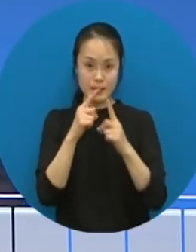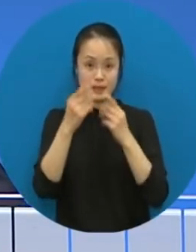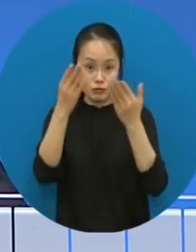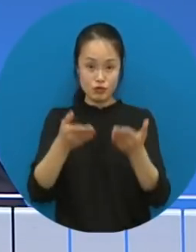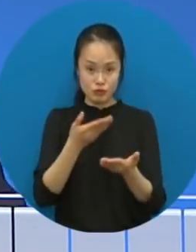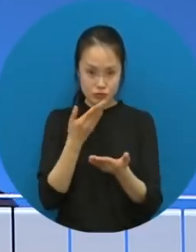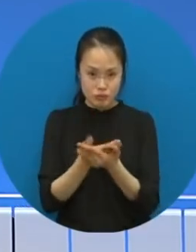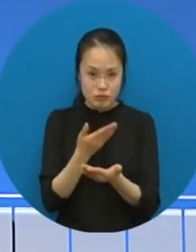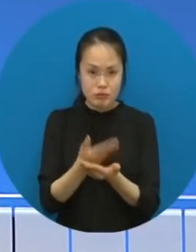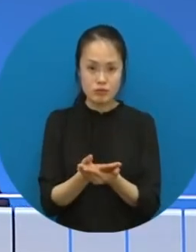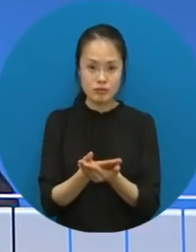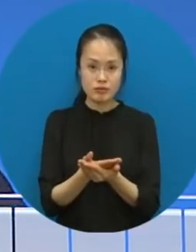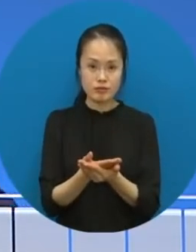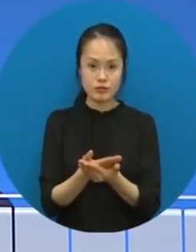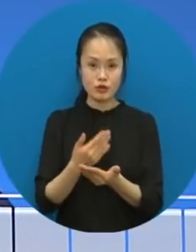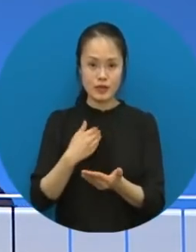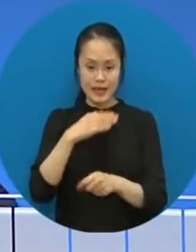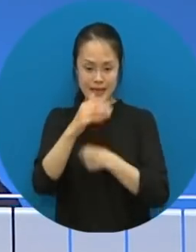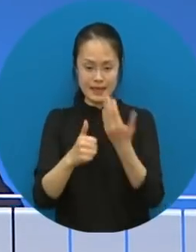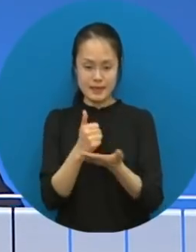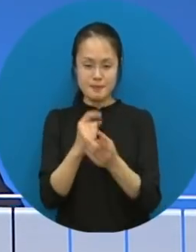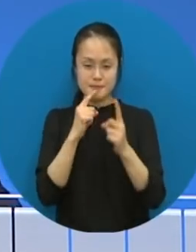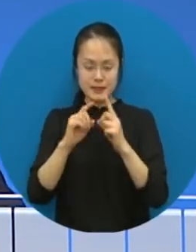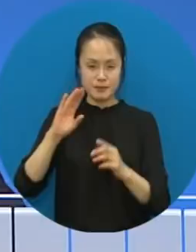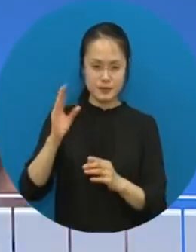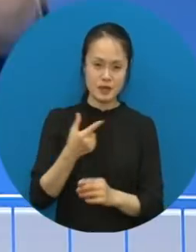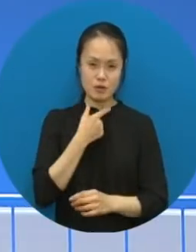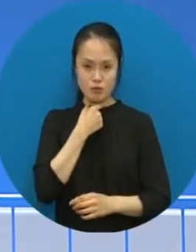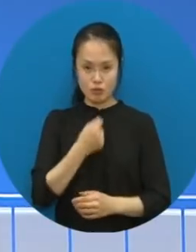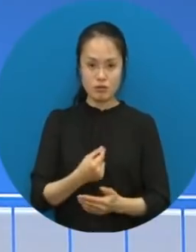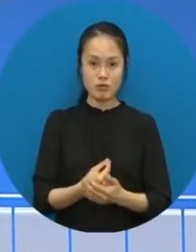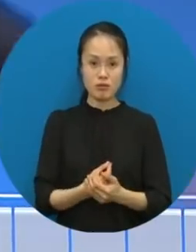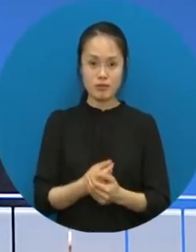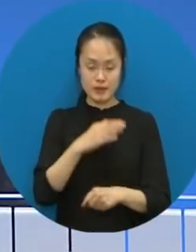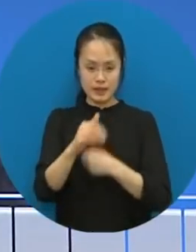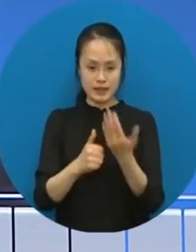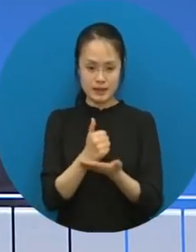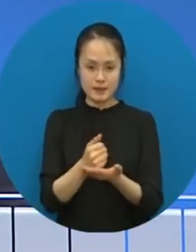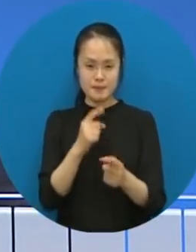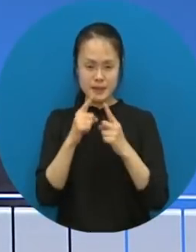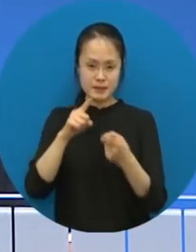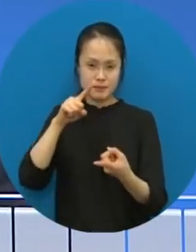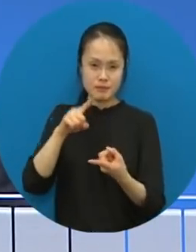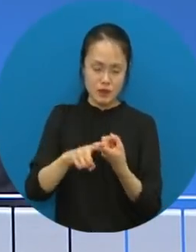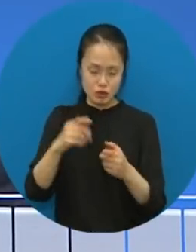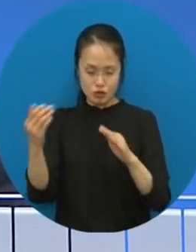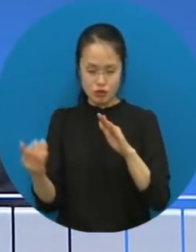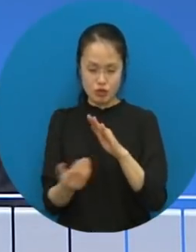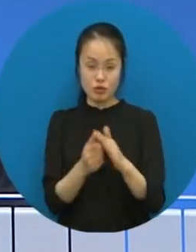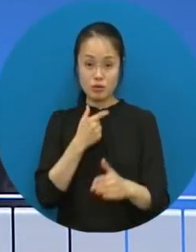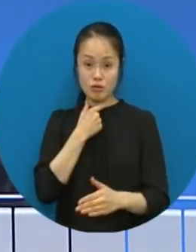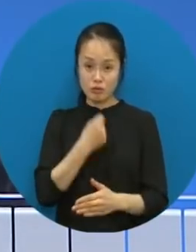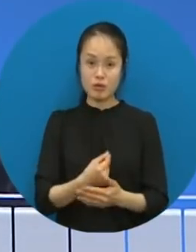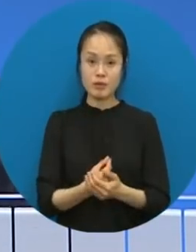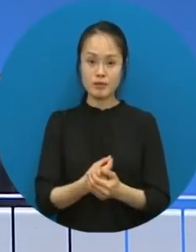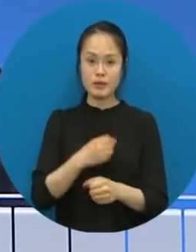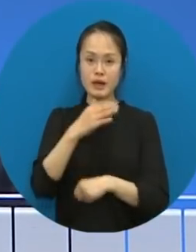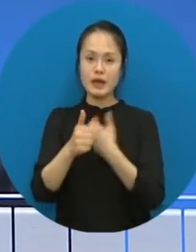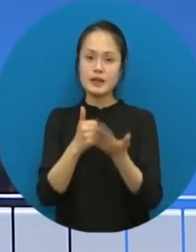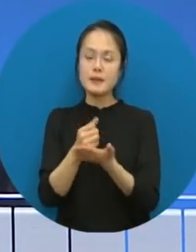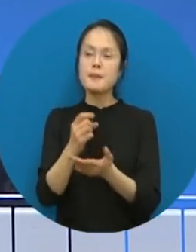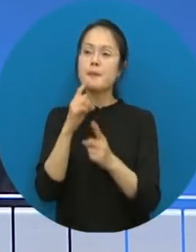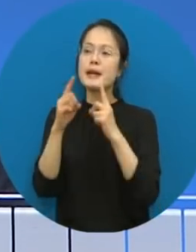그 말씀이 되어드리이다. 하나님 말씀하신 대로 이루어지겠나이다. 말씀만